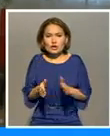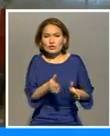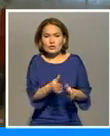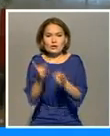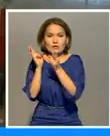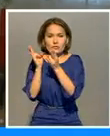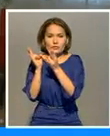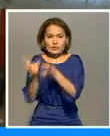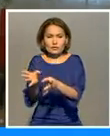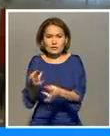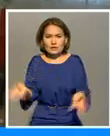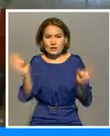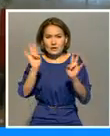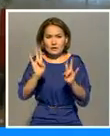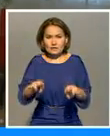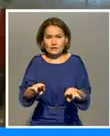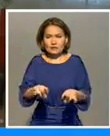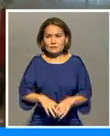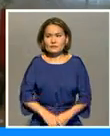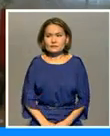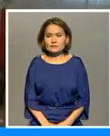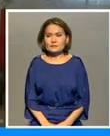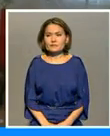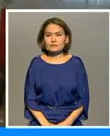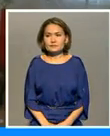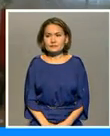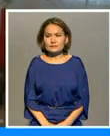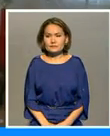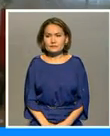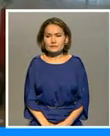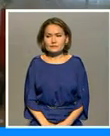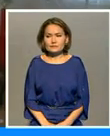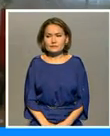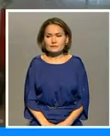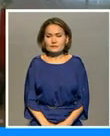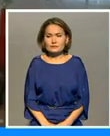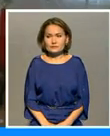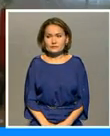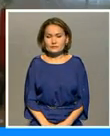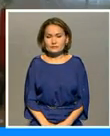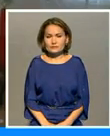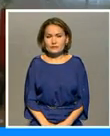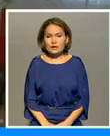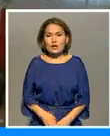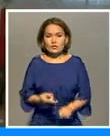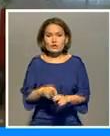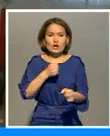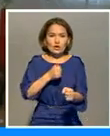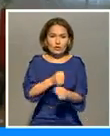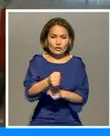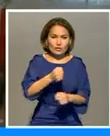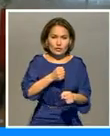бойынша жаңағыдай кішкентай цементный гаражда ұстаған екен қамауда. Байлаулы цеппен аяқты, қолды